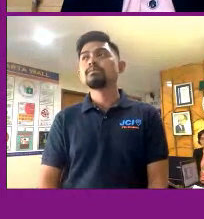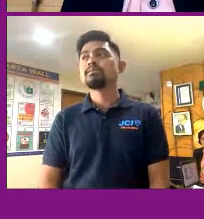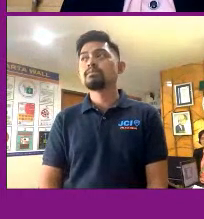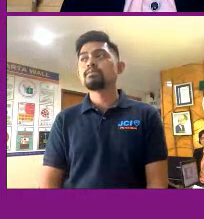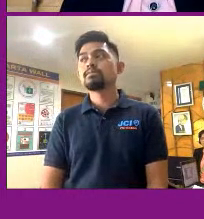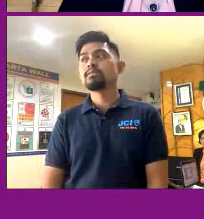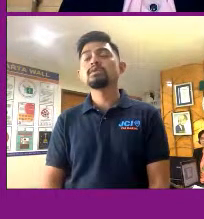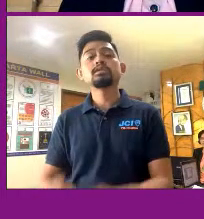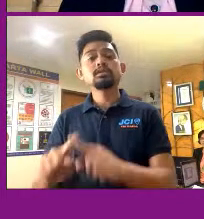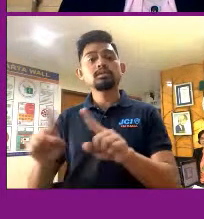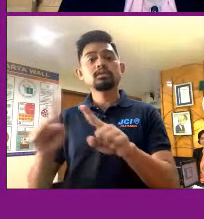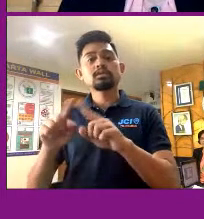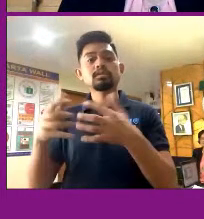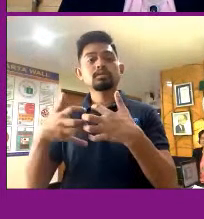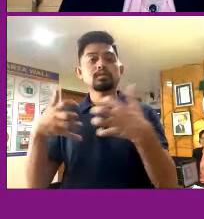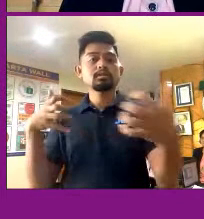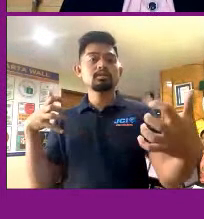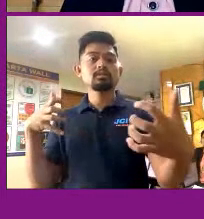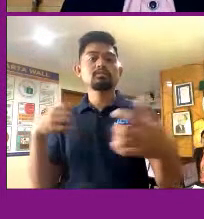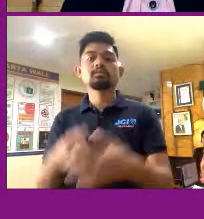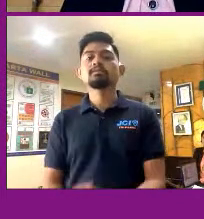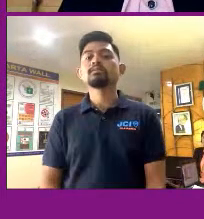Kasi separate ang Republic Act ng